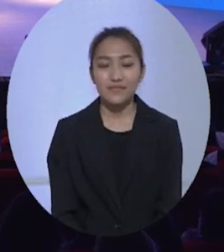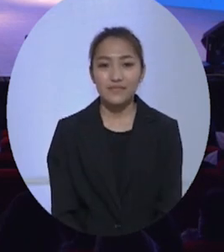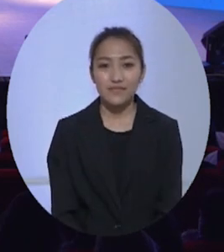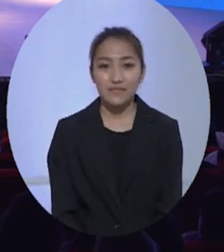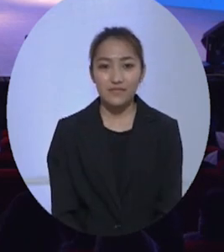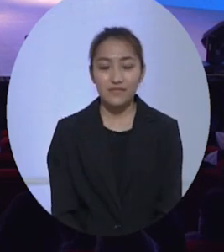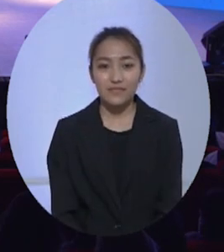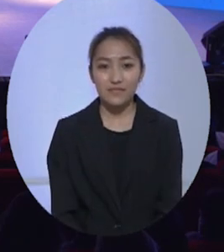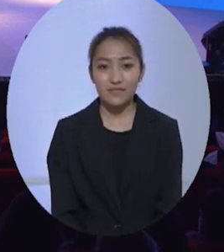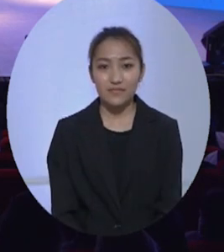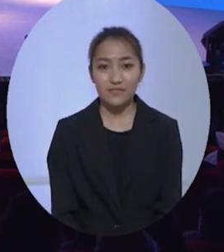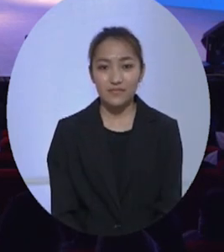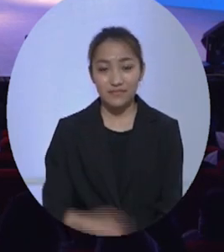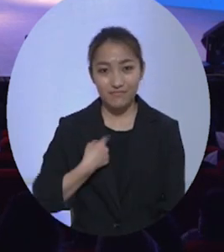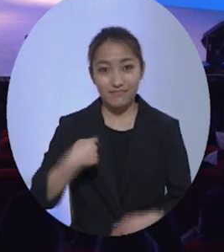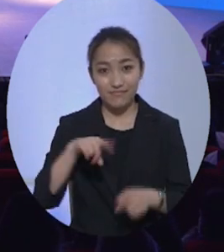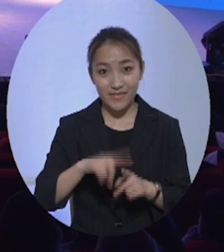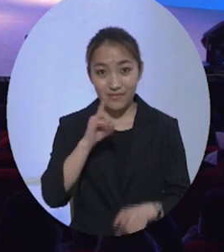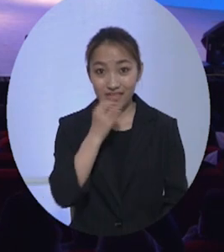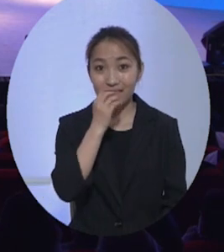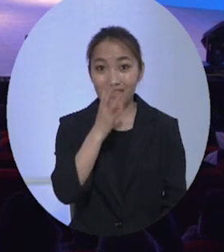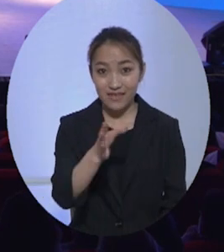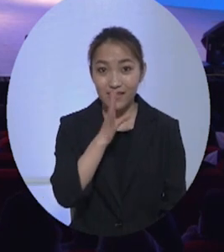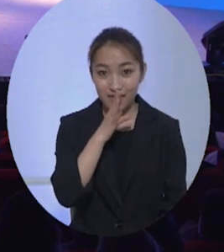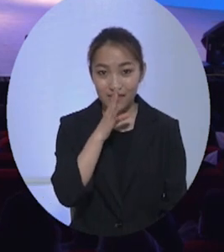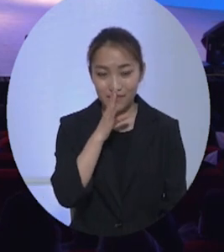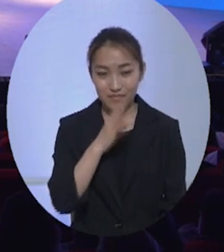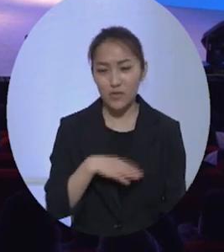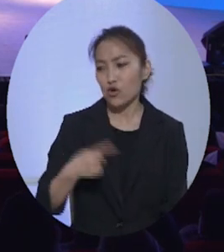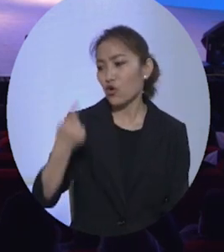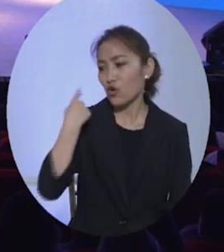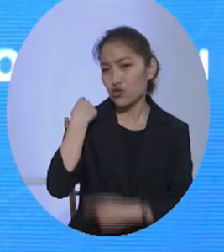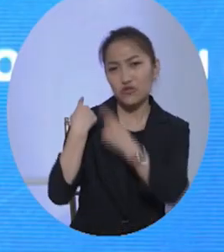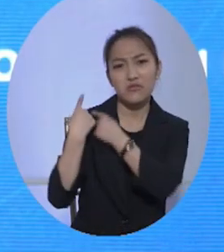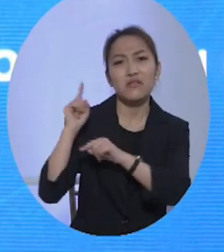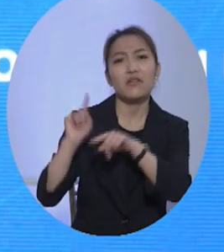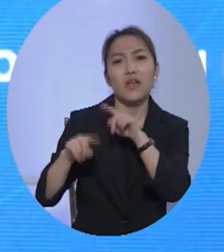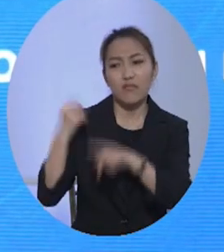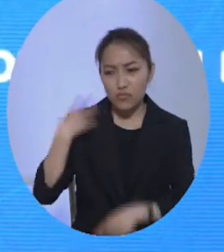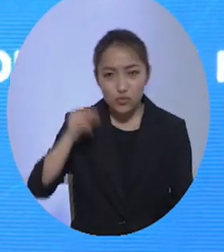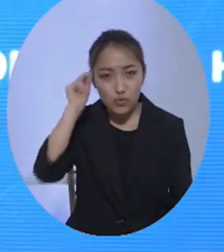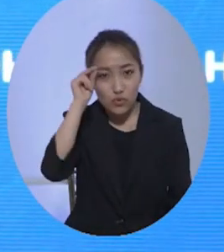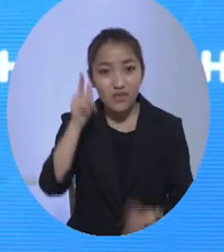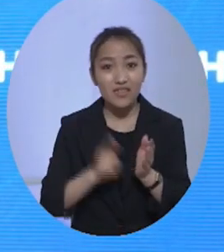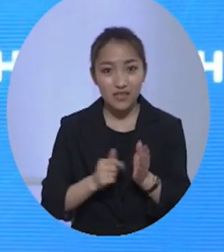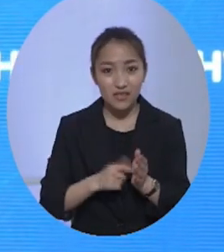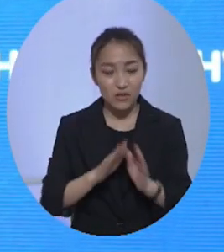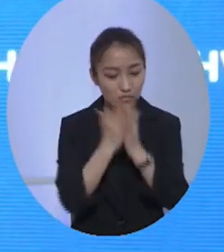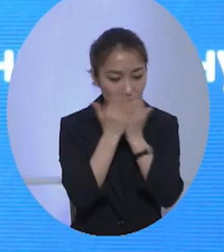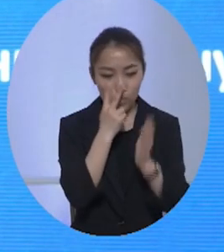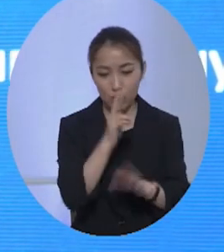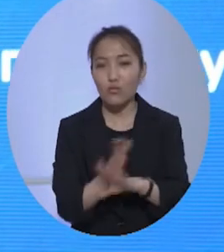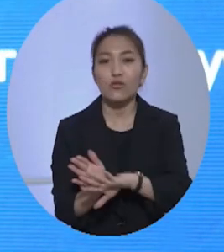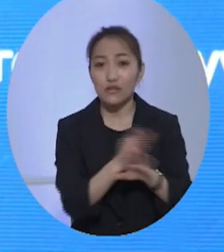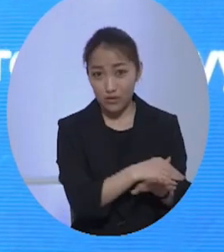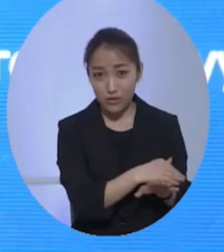За би одоо бас дахиад нэг зүйлийг хэлээ. Бидний өнөөдөр өчигдрөө суралцах үнд цүүл нь юу юм бэ гэдэг. За зүгээр бид нар уншаад өнгөрчиж болно тийм